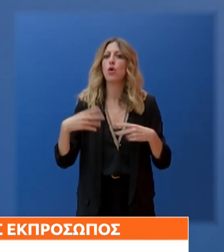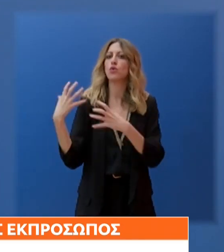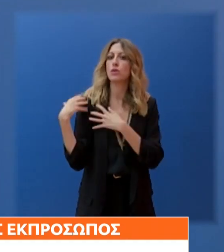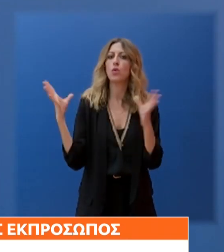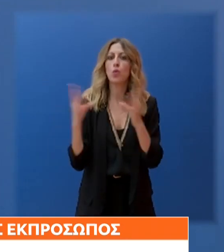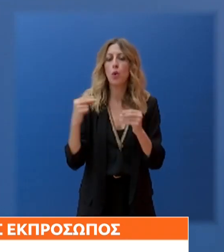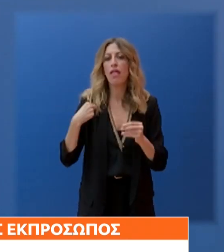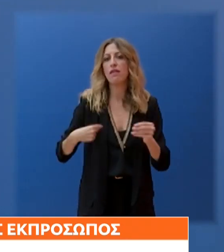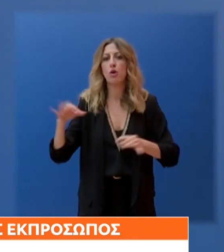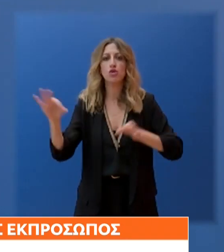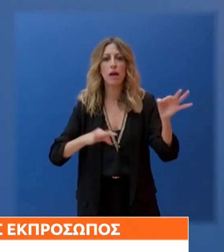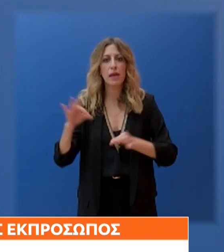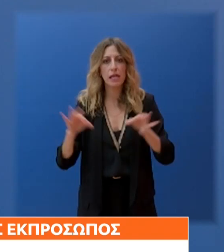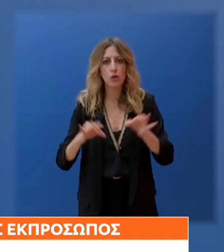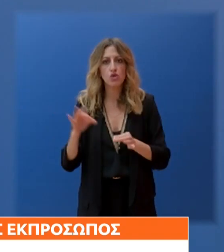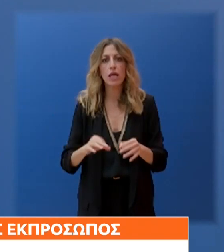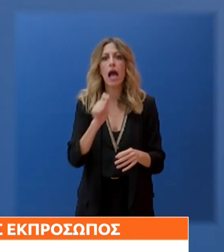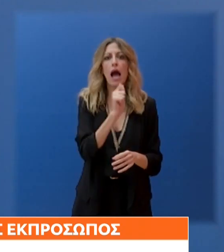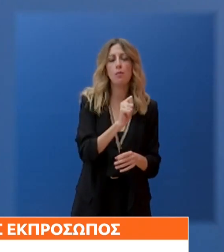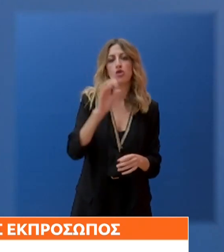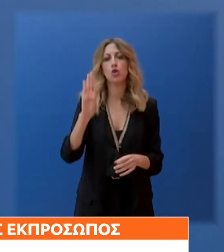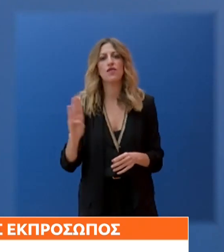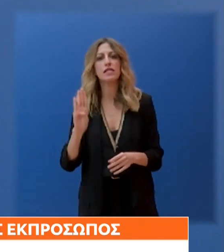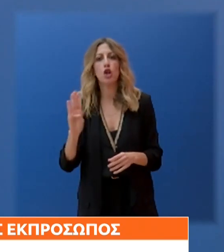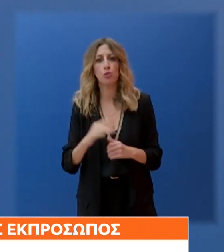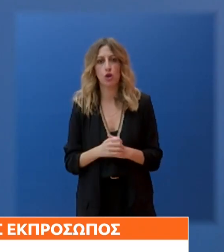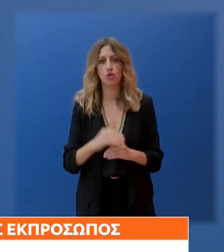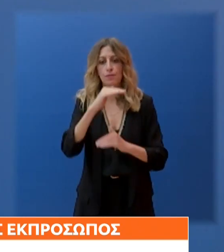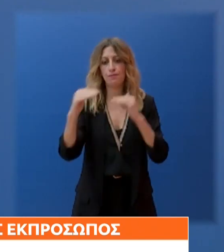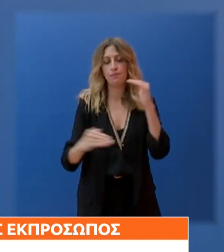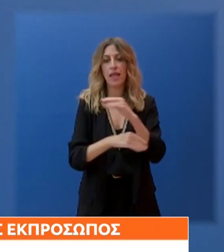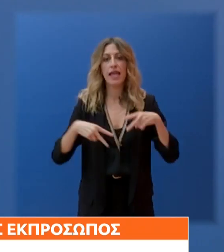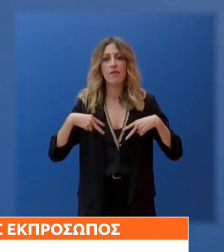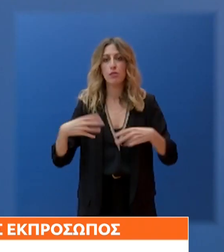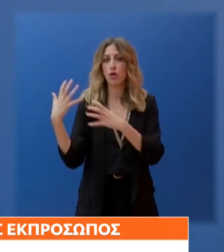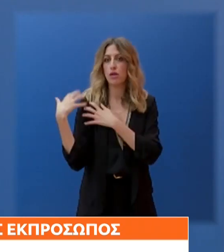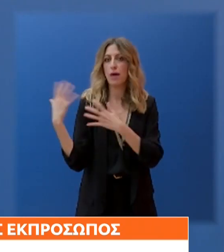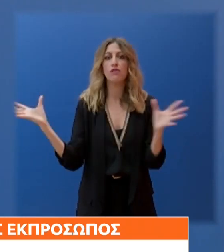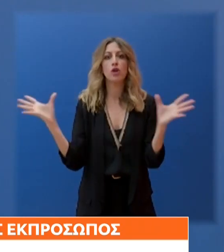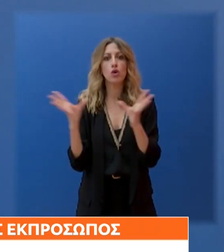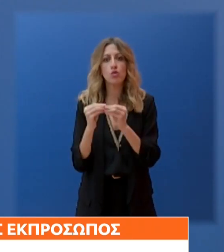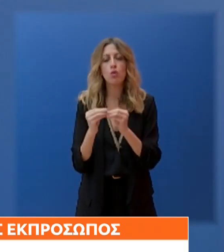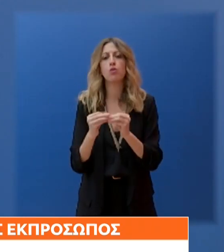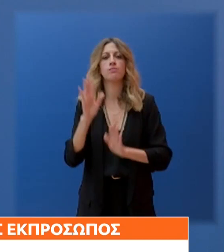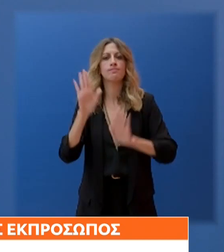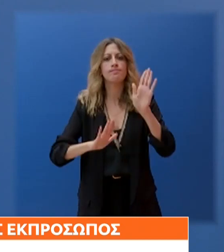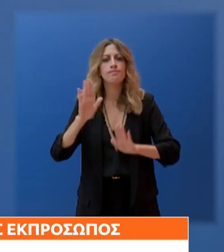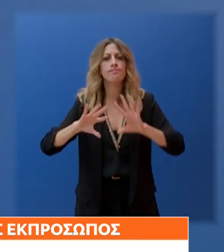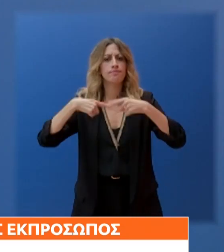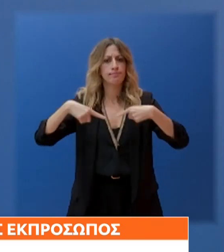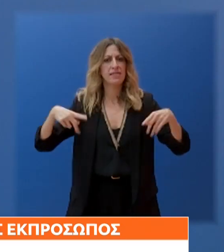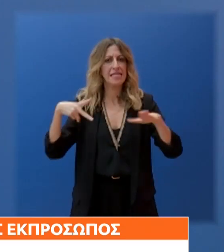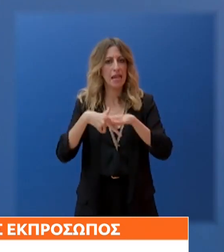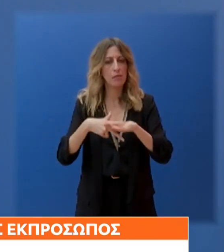Περιουσία Απόστολος Βεσιρόπουλος. Υφυπουργός Αρμόδιος για το Χρηματοπιστωτικό Σύστημα